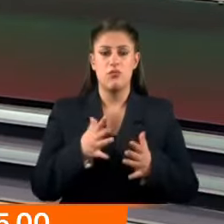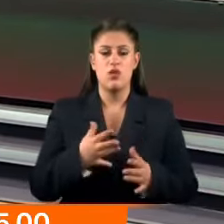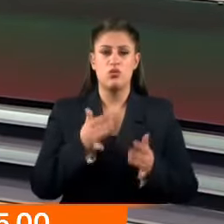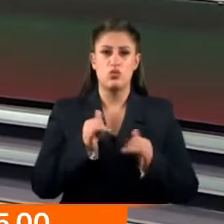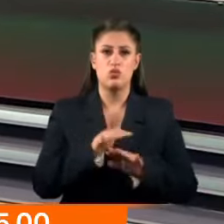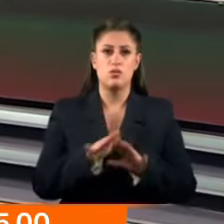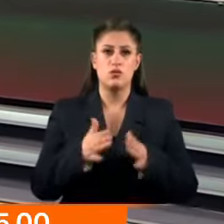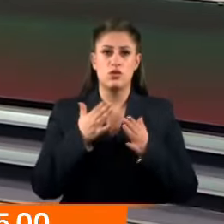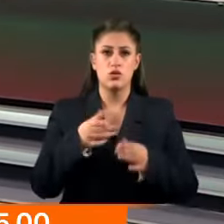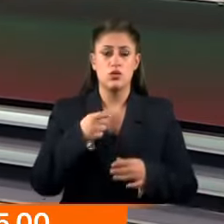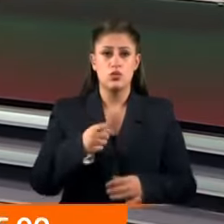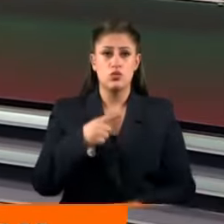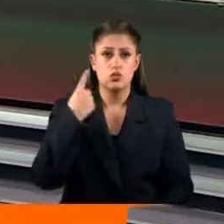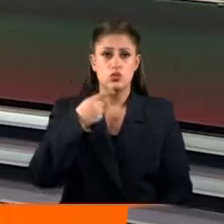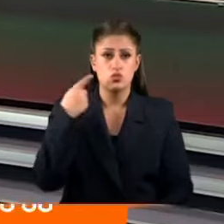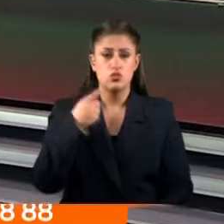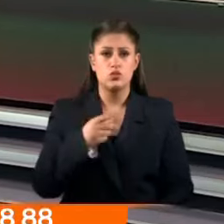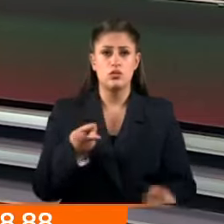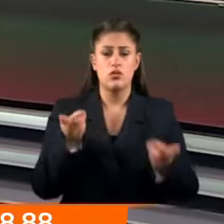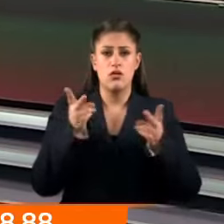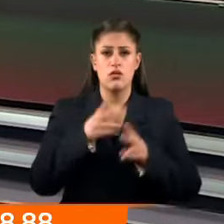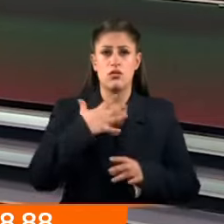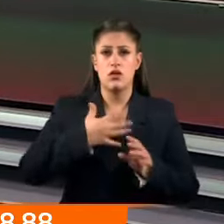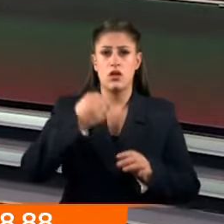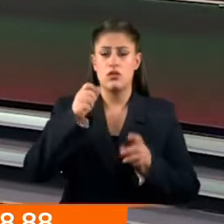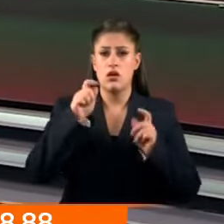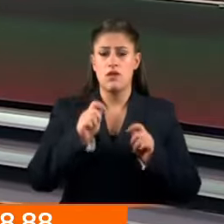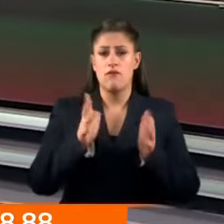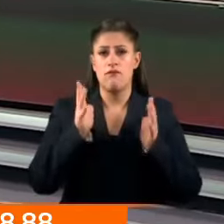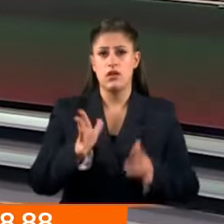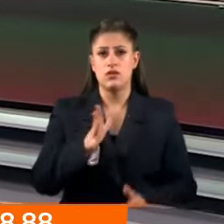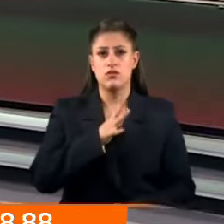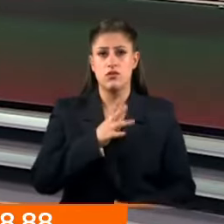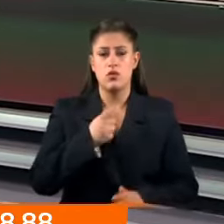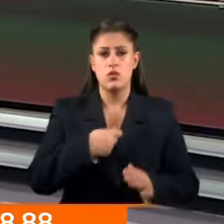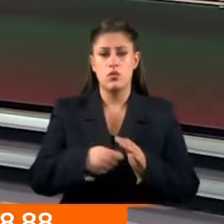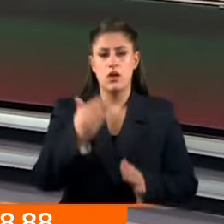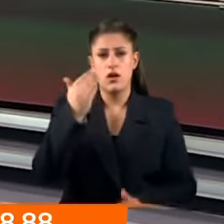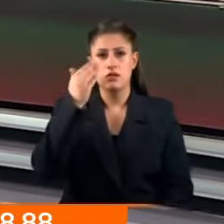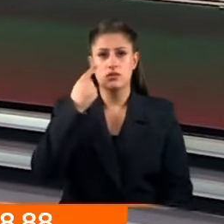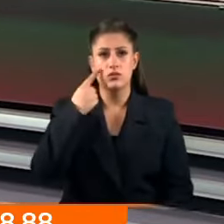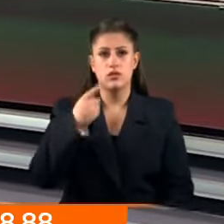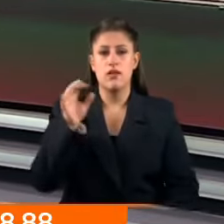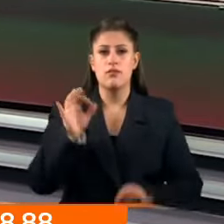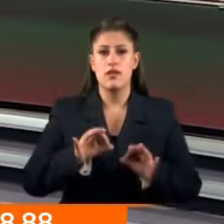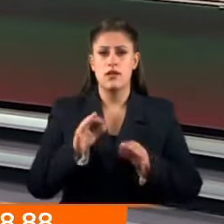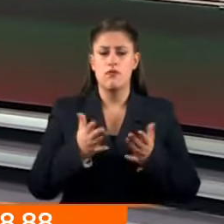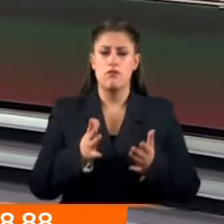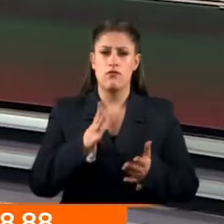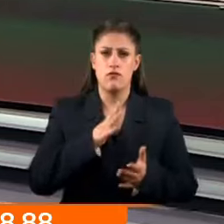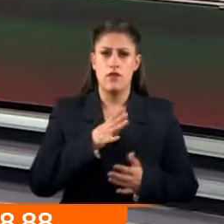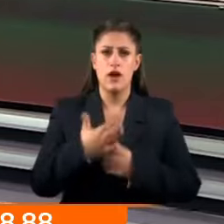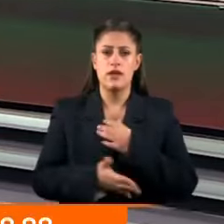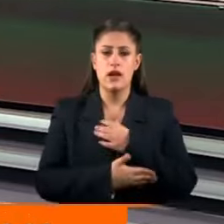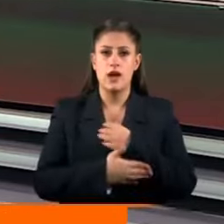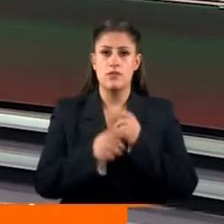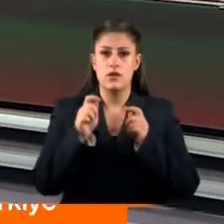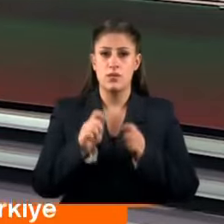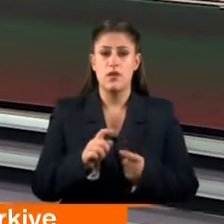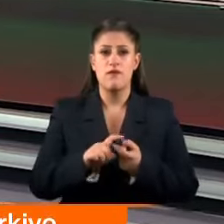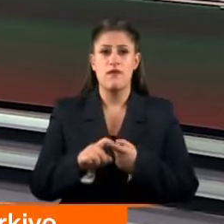bu yüzden canına kıyanlar azımsanmayacak kadar fazla. Kumar bağımlılığının tedavisi de elbette mümkün. Yardım eline sarılanlar